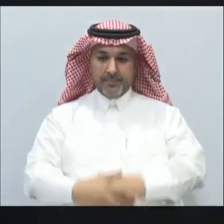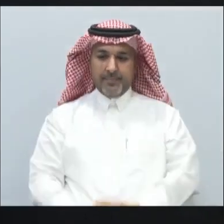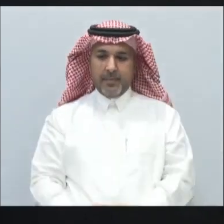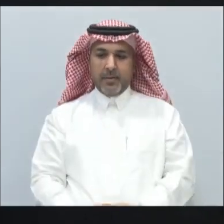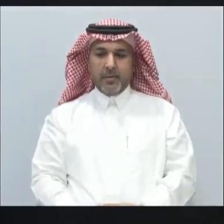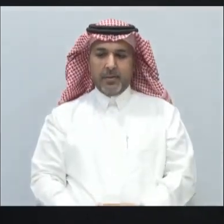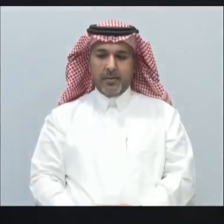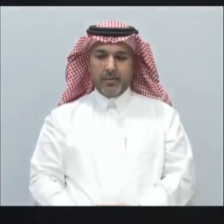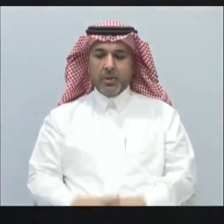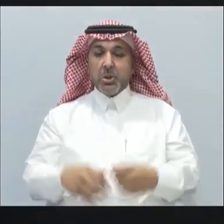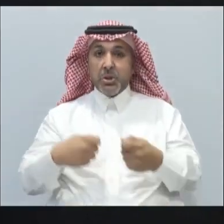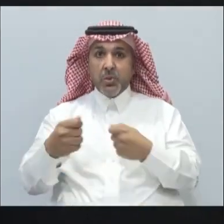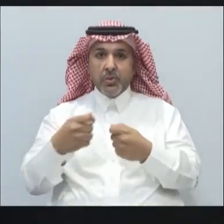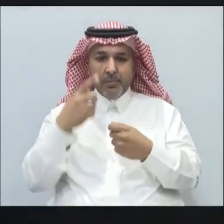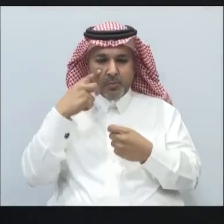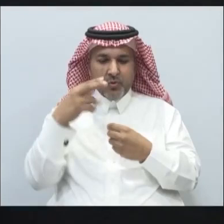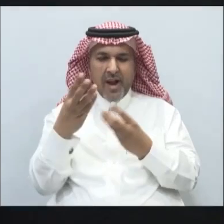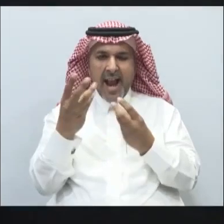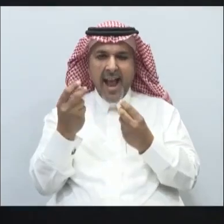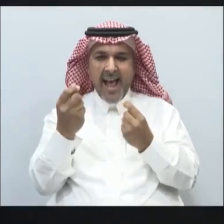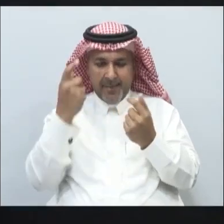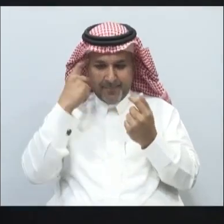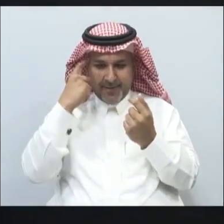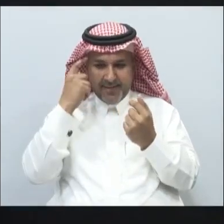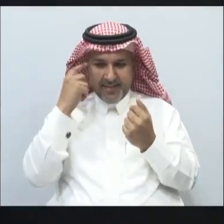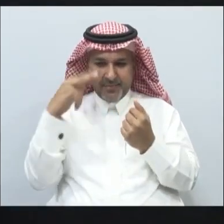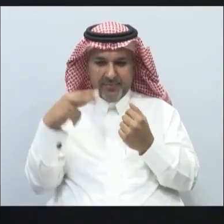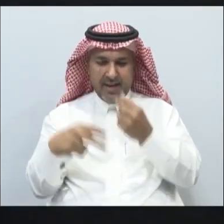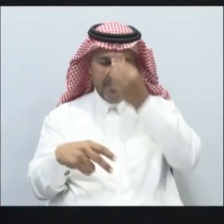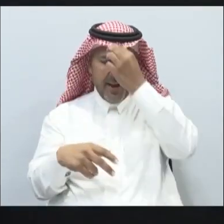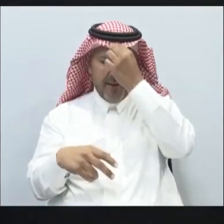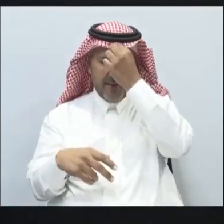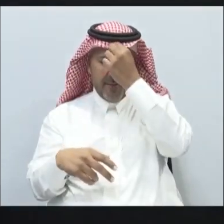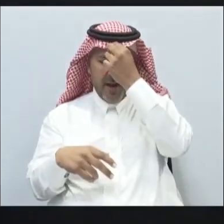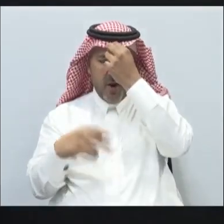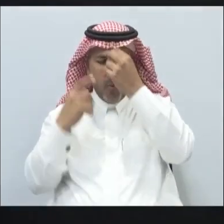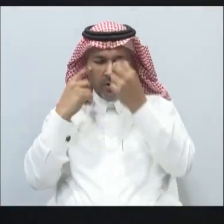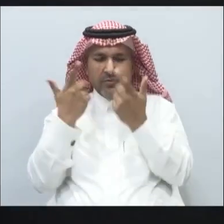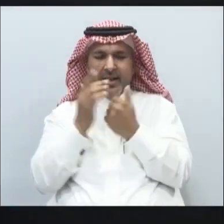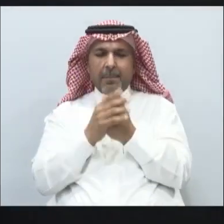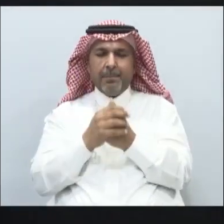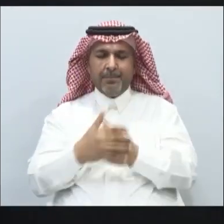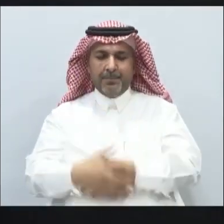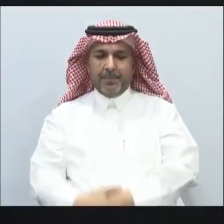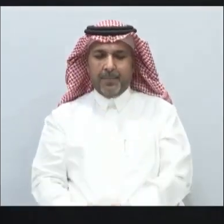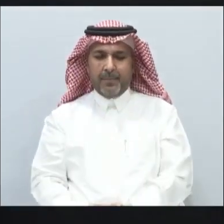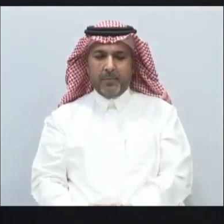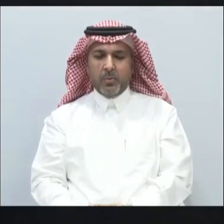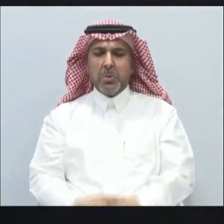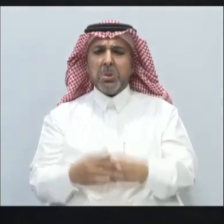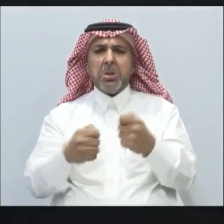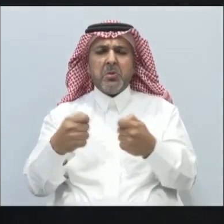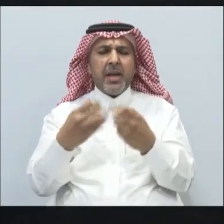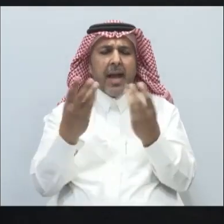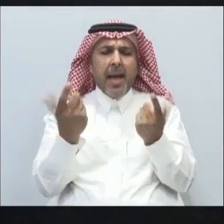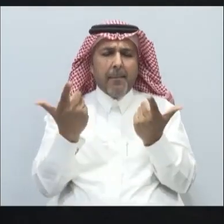اضربها في اربعه لان عدد مرات التوزيع هي خمس سنوات ولكن اربع مرات في السنه فيصير 20 فيصير 20 مره التوزيع